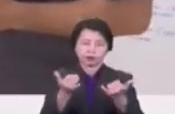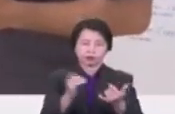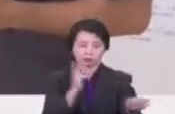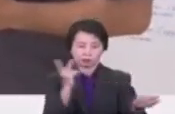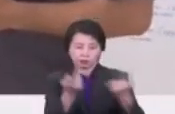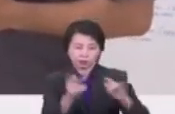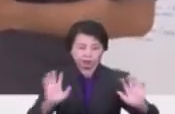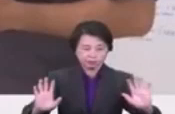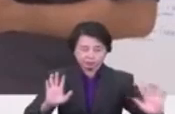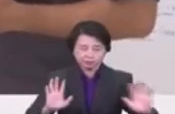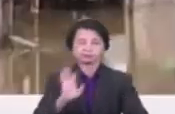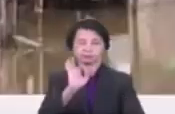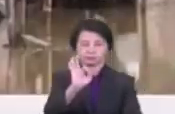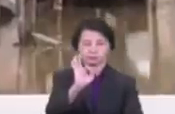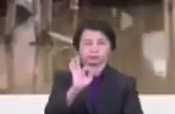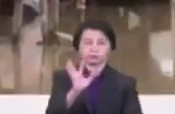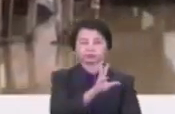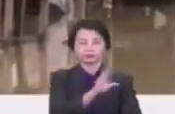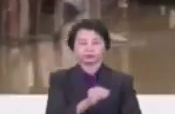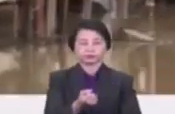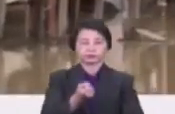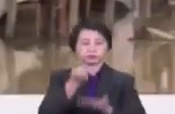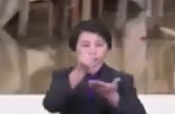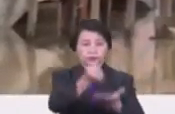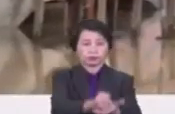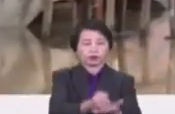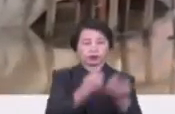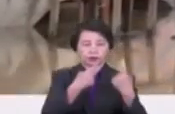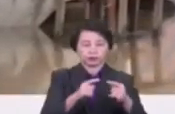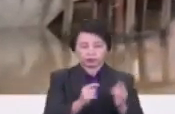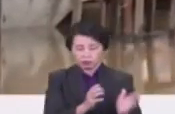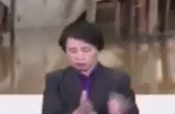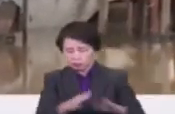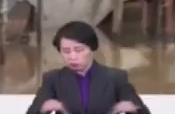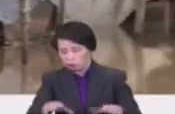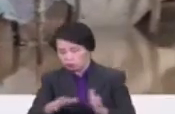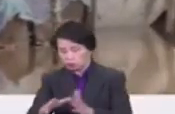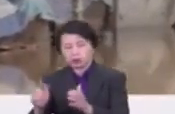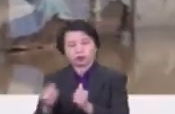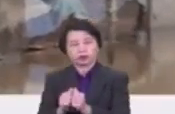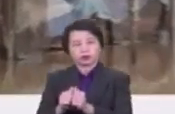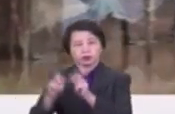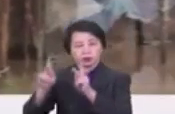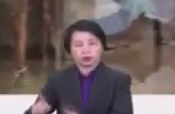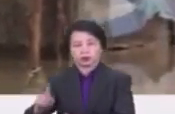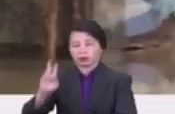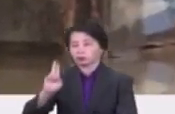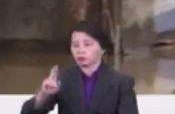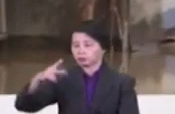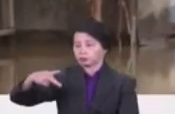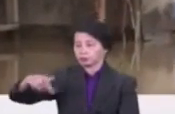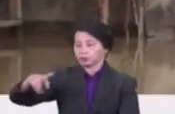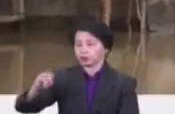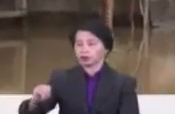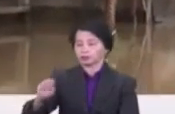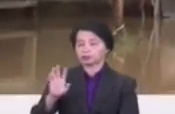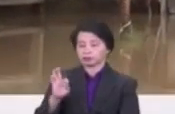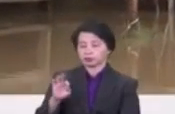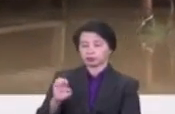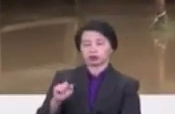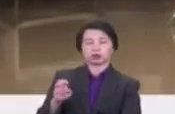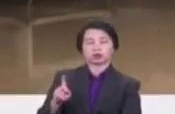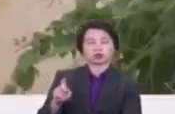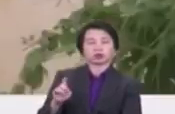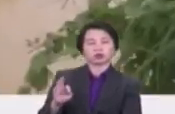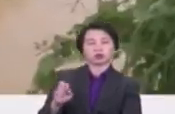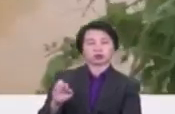keadaan terkawal. So bantuan pun kita sedang selaraskan dengan terutama dengan pihak UPPM daerah Beaufort dan juga Jabatan